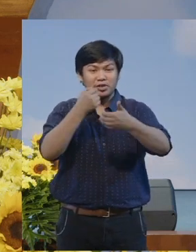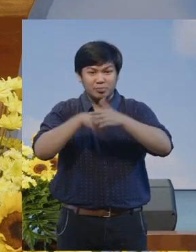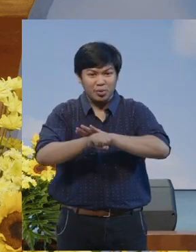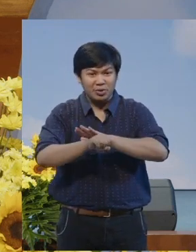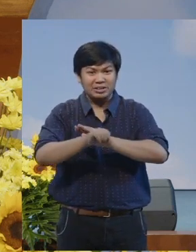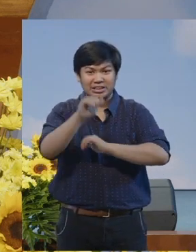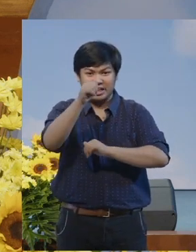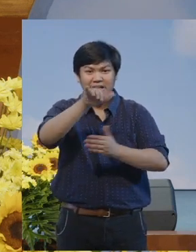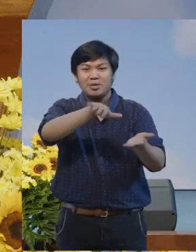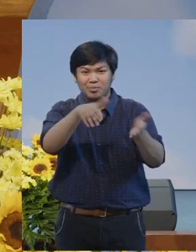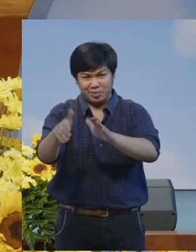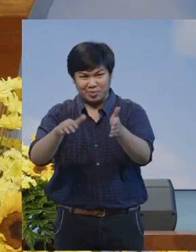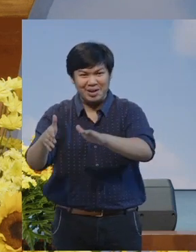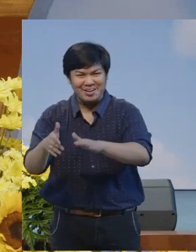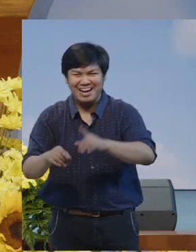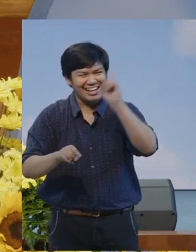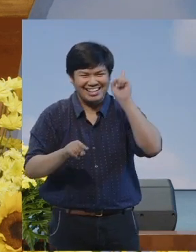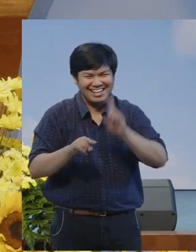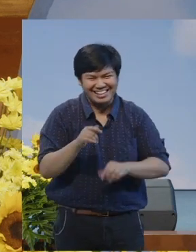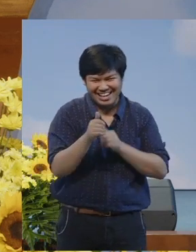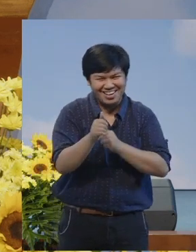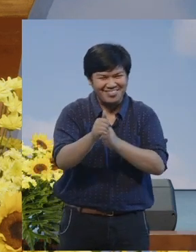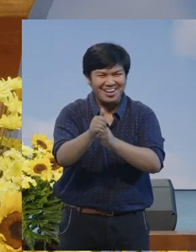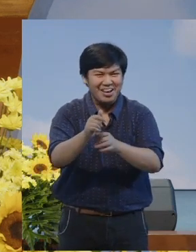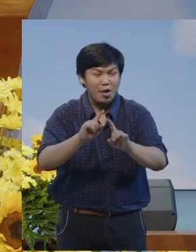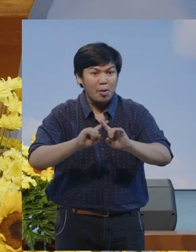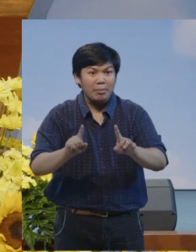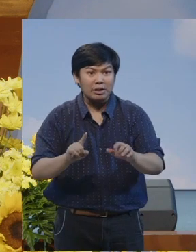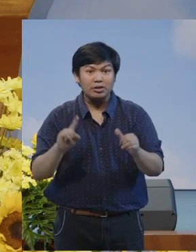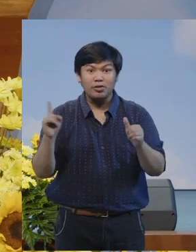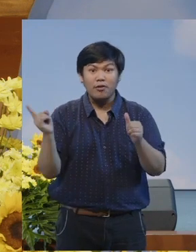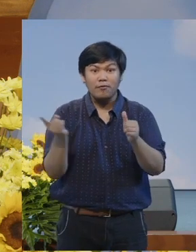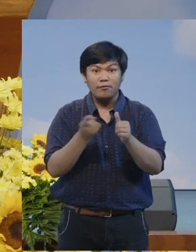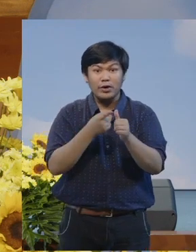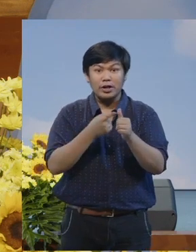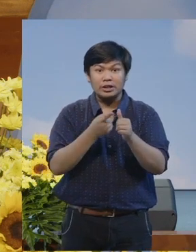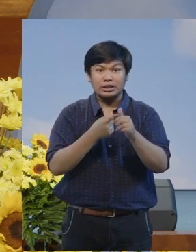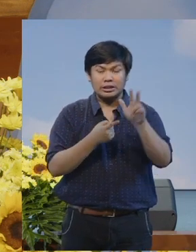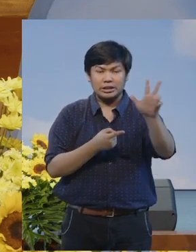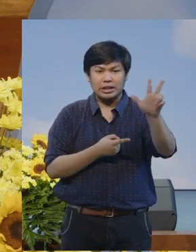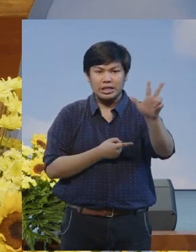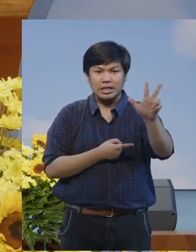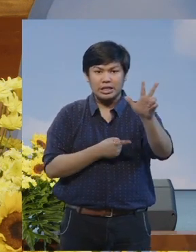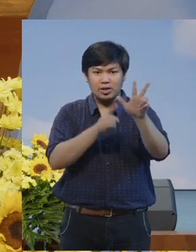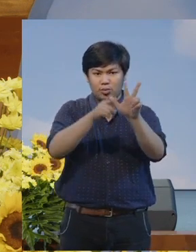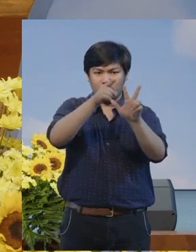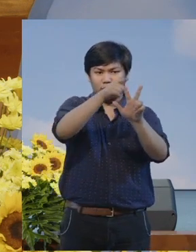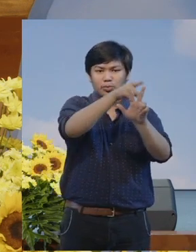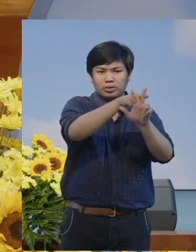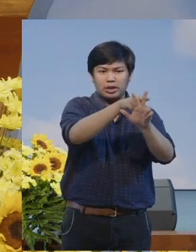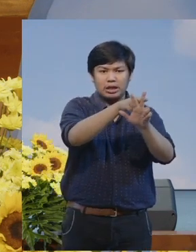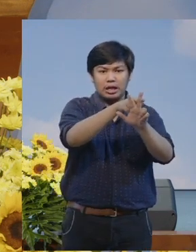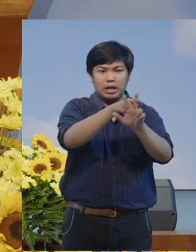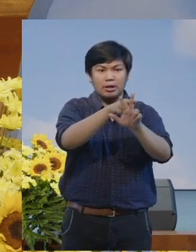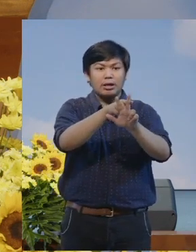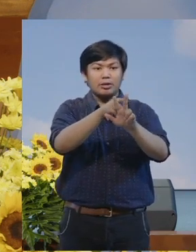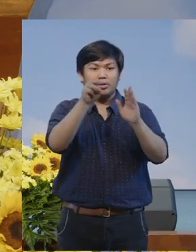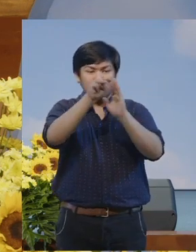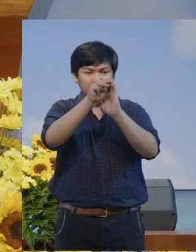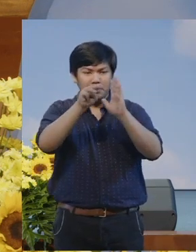Pero merong mga bagay na kailangan, na kayang gawin ng mga demonyo upang linlangin